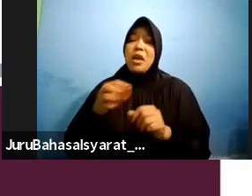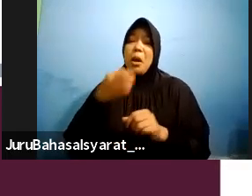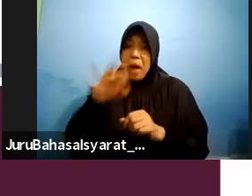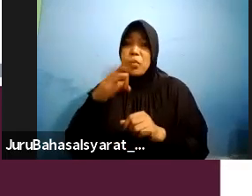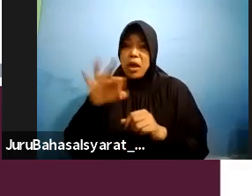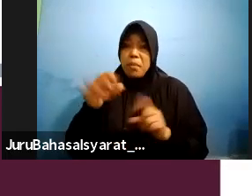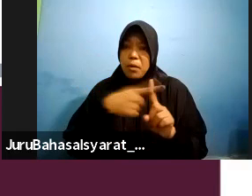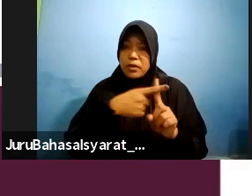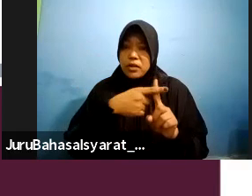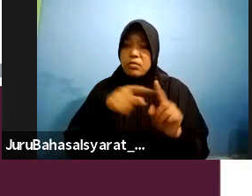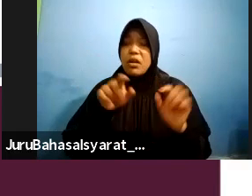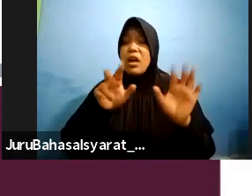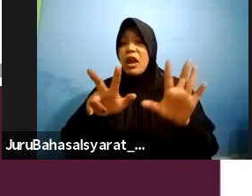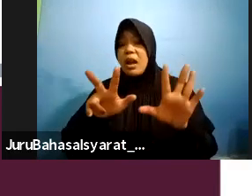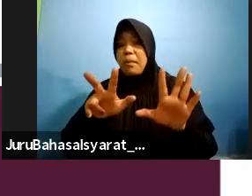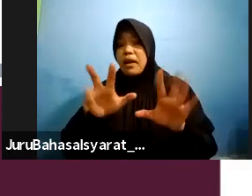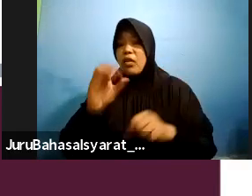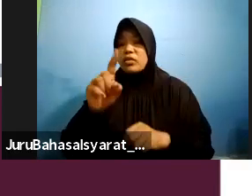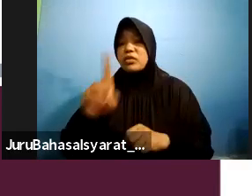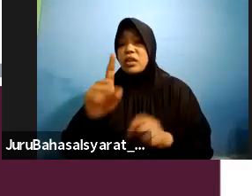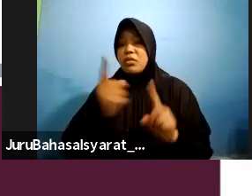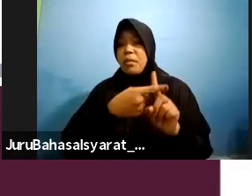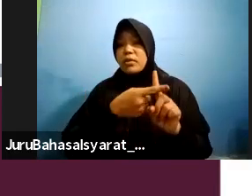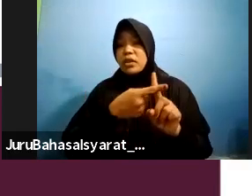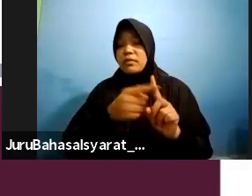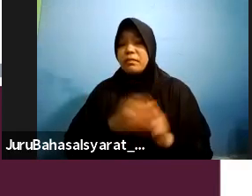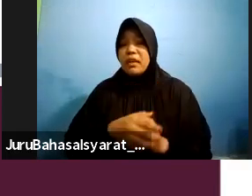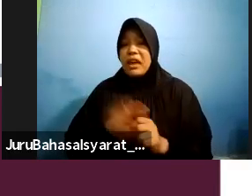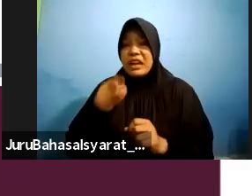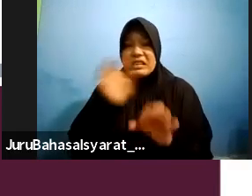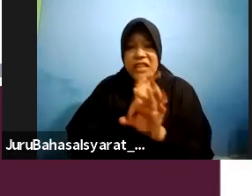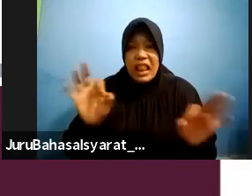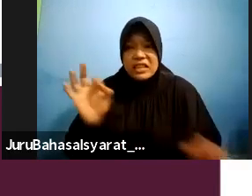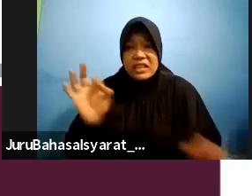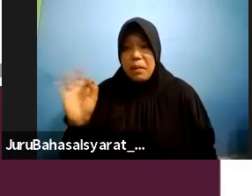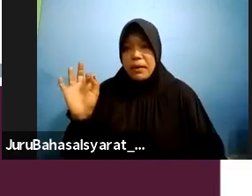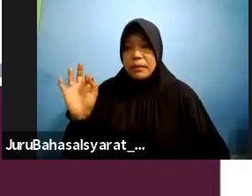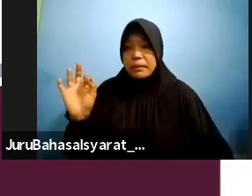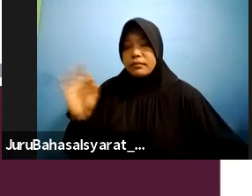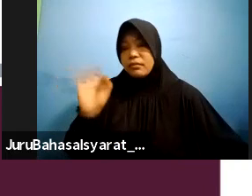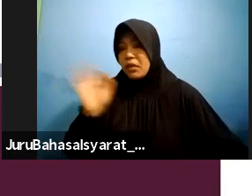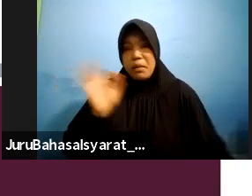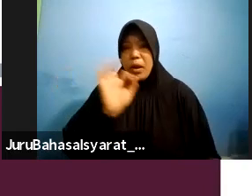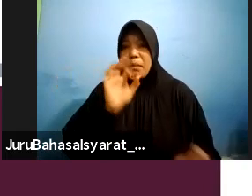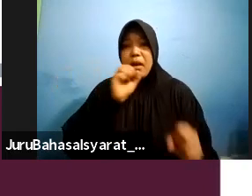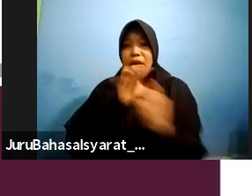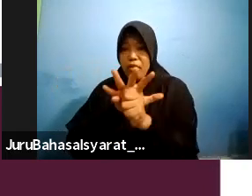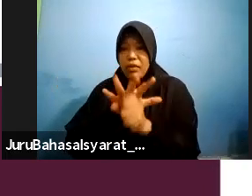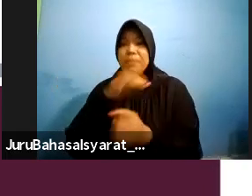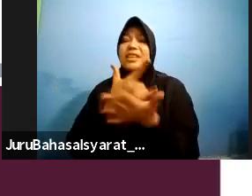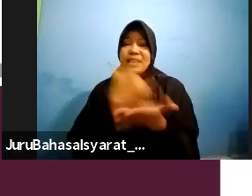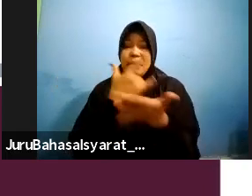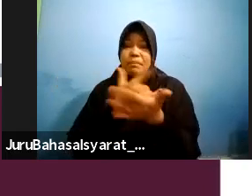yang terkonfirmasi COVID. Jadi ini belum berakhir, pandemi ini belum berakhir sampai hari ini. Jadi tadi